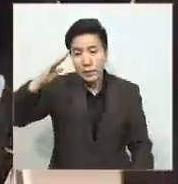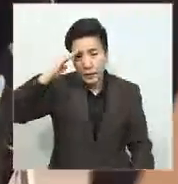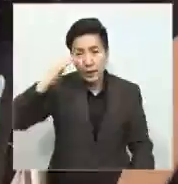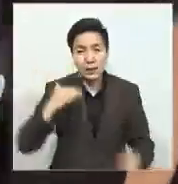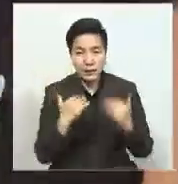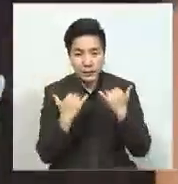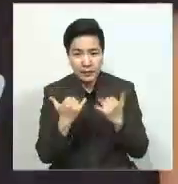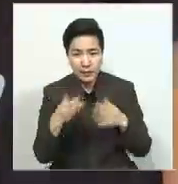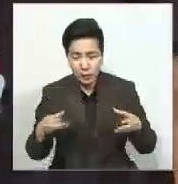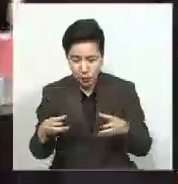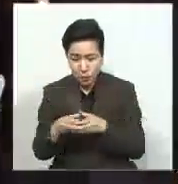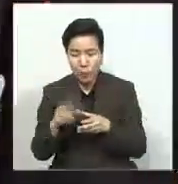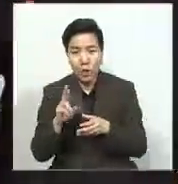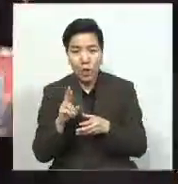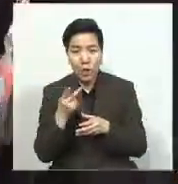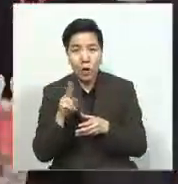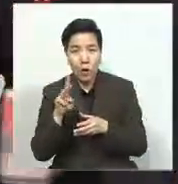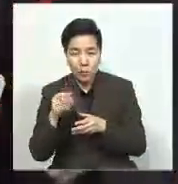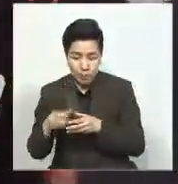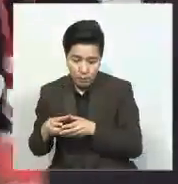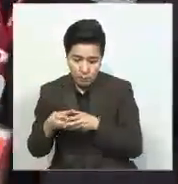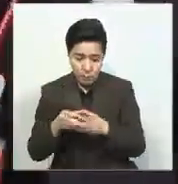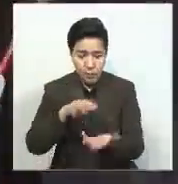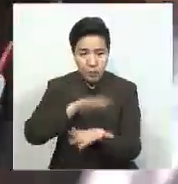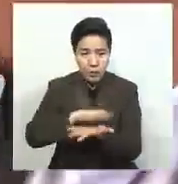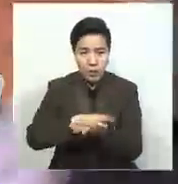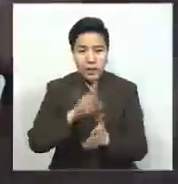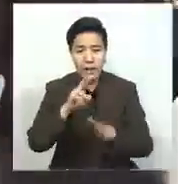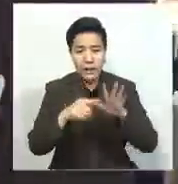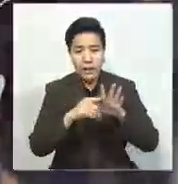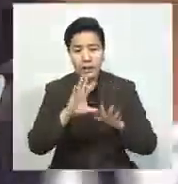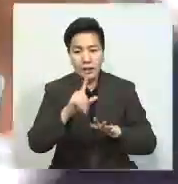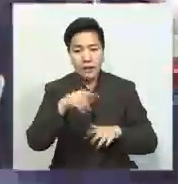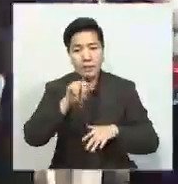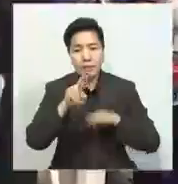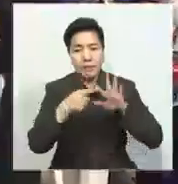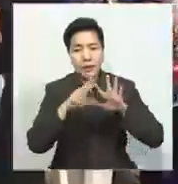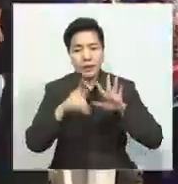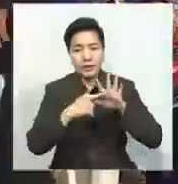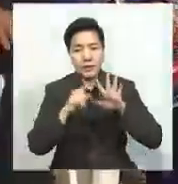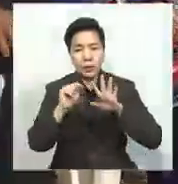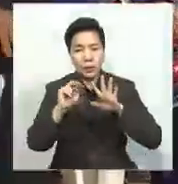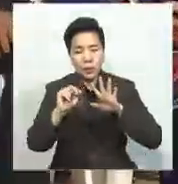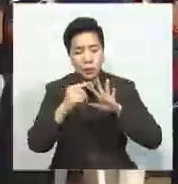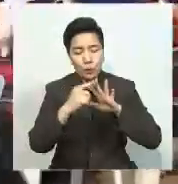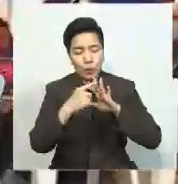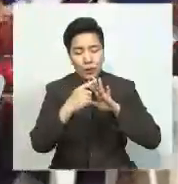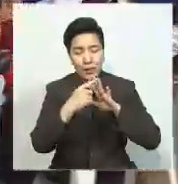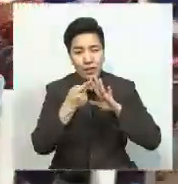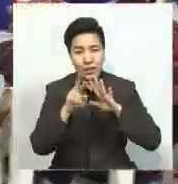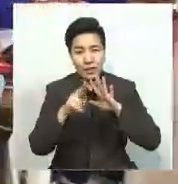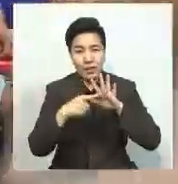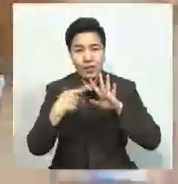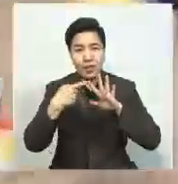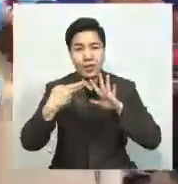ายกรัฐมนตรีนำคณะรัฐมนตรีเดินทางมาที่โรงเรียนราชประชานุเคราะห์31ที่อำเภอแม่แจ่มจังหวัดเชียงใหม่ค่ะพ